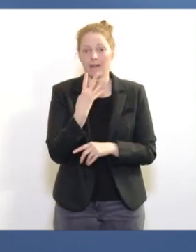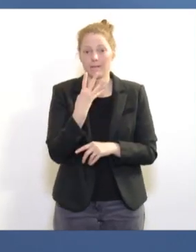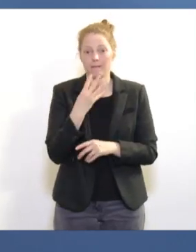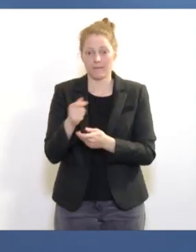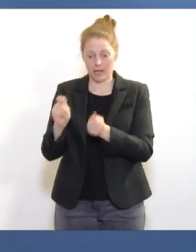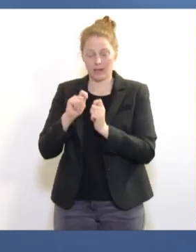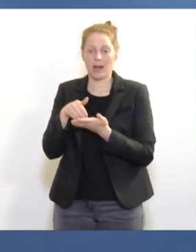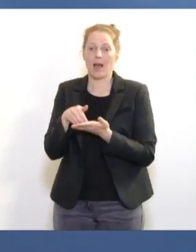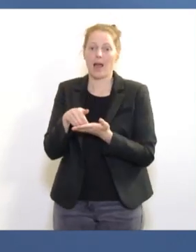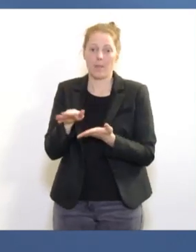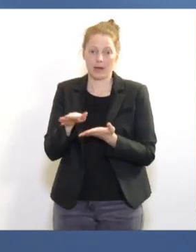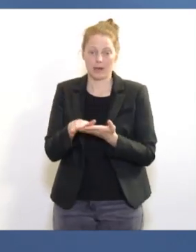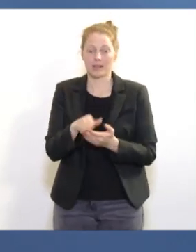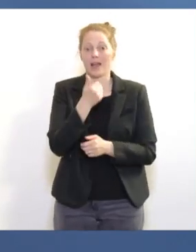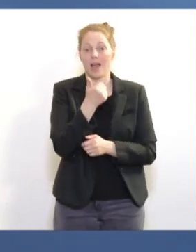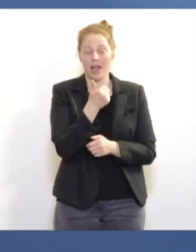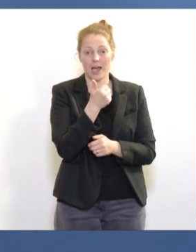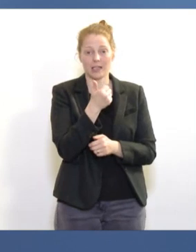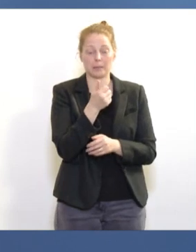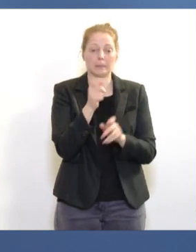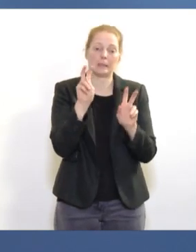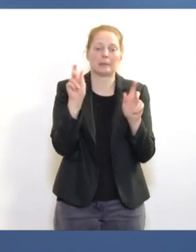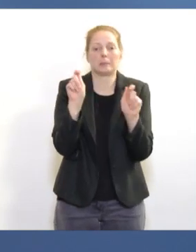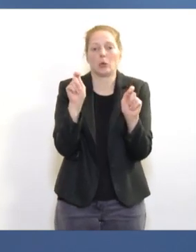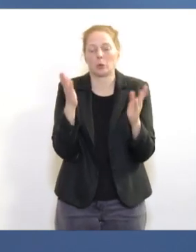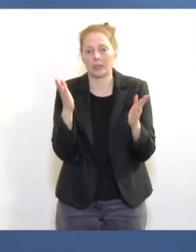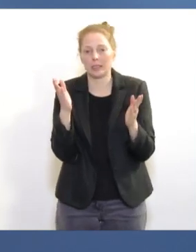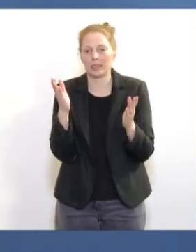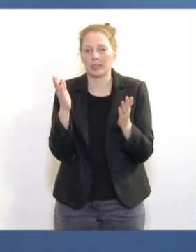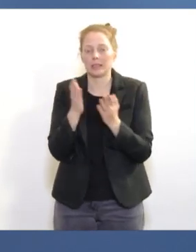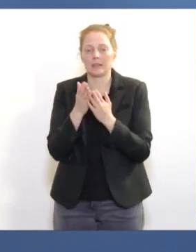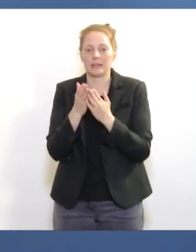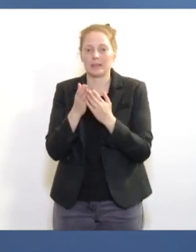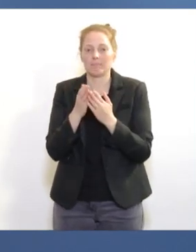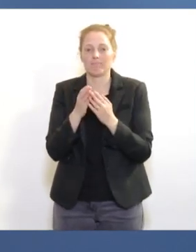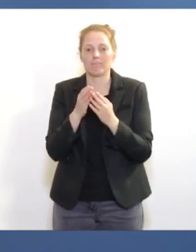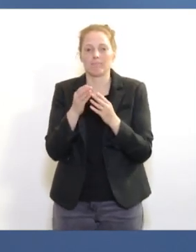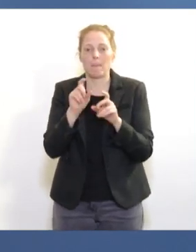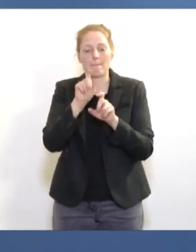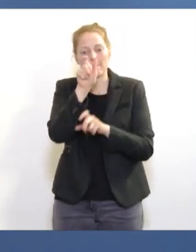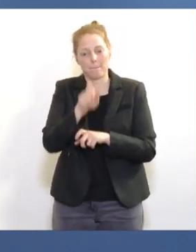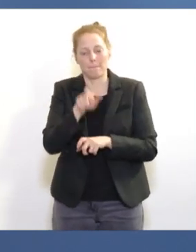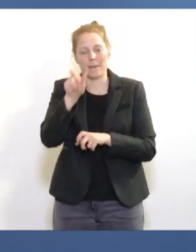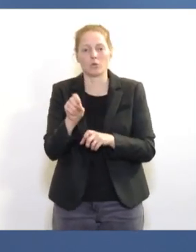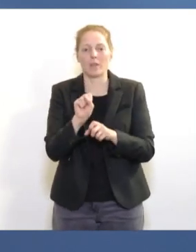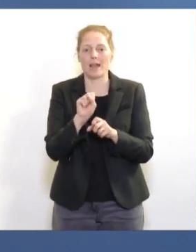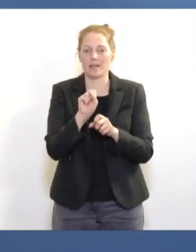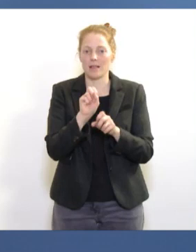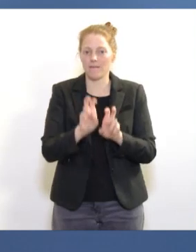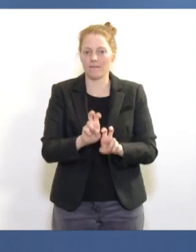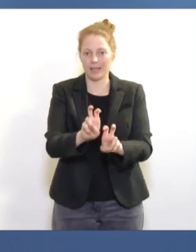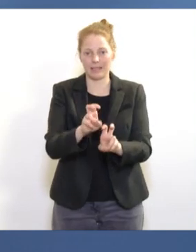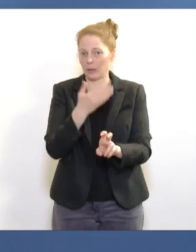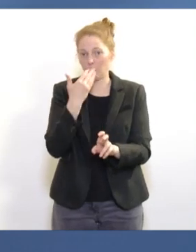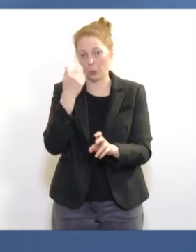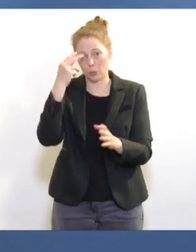sind refusiert gehen. Eng als nach uns hüßbar, weil der Navi von der Delegation oder von den Syndikaten fehlt.